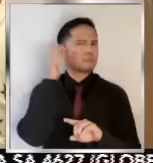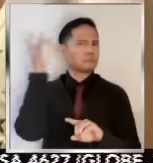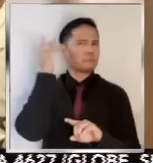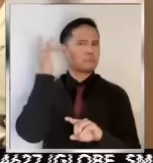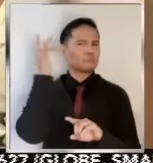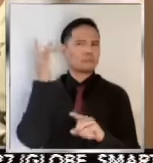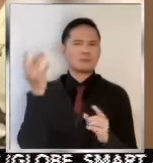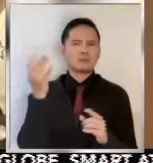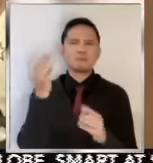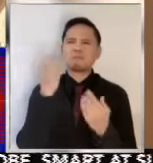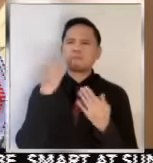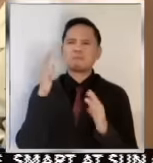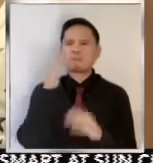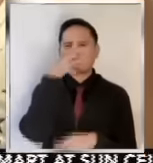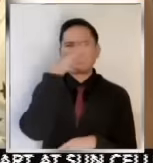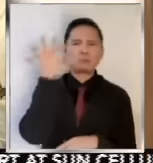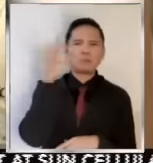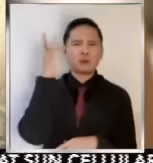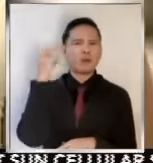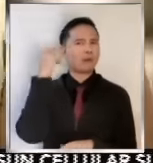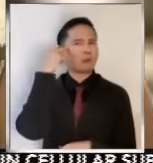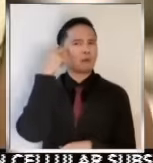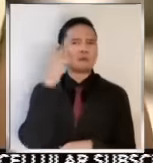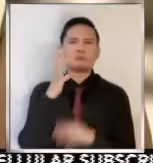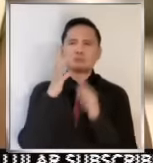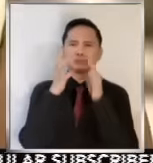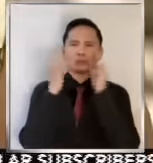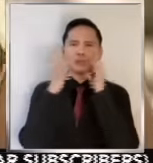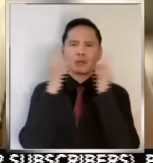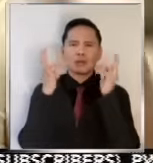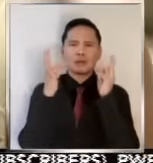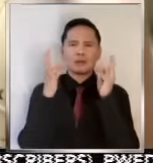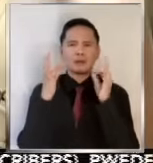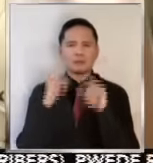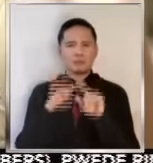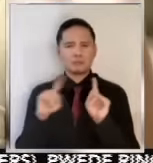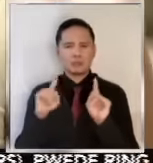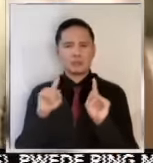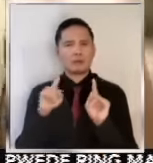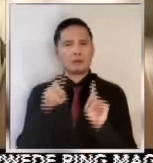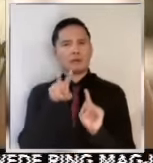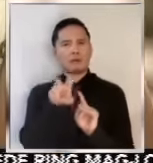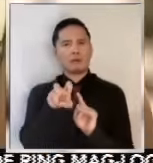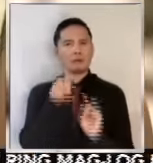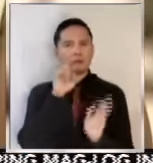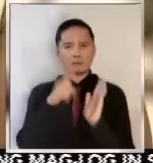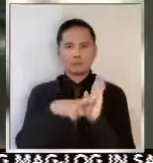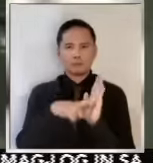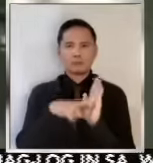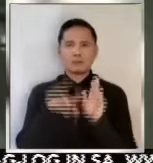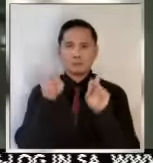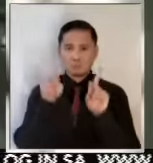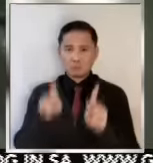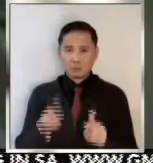lang. Tapos kanina may nakakita sa bubong namin na may taong araw, patay.